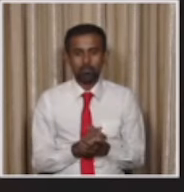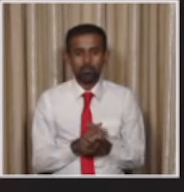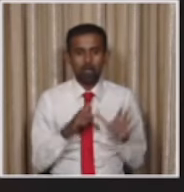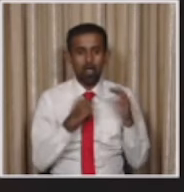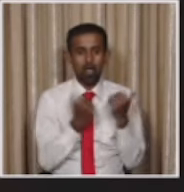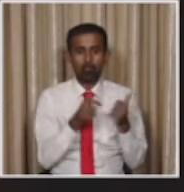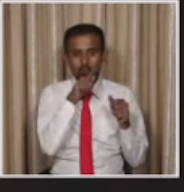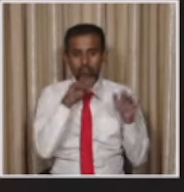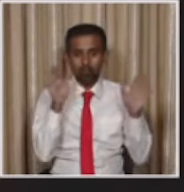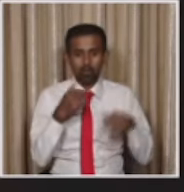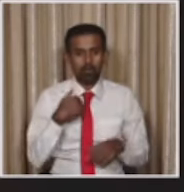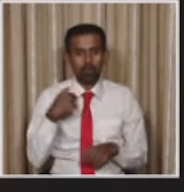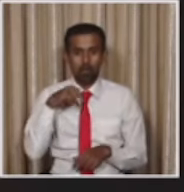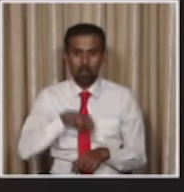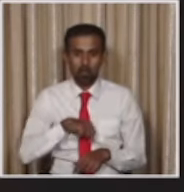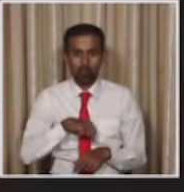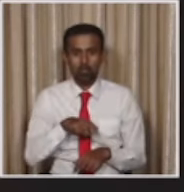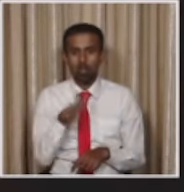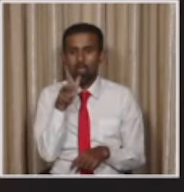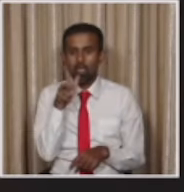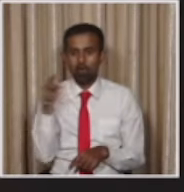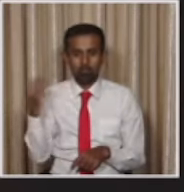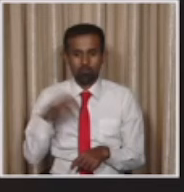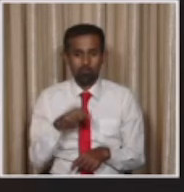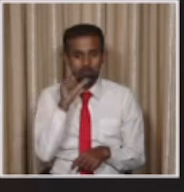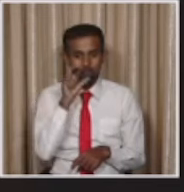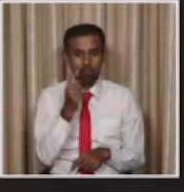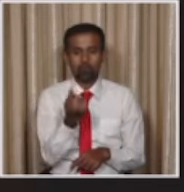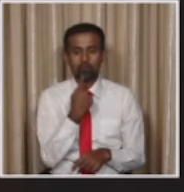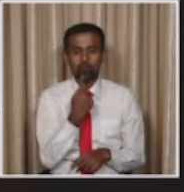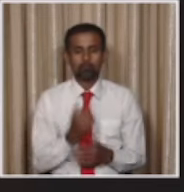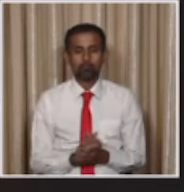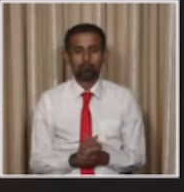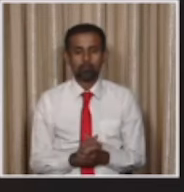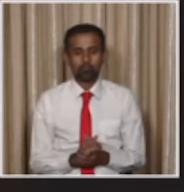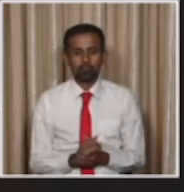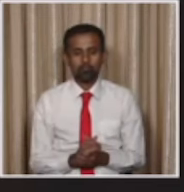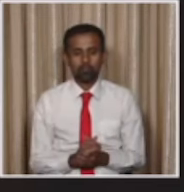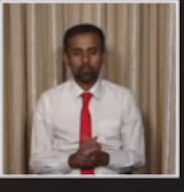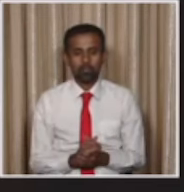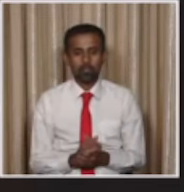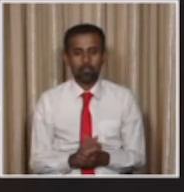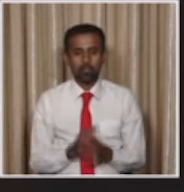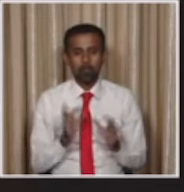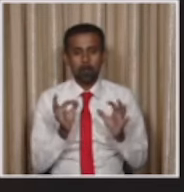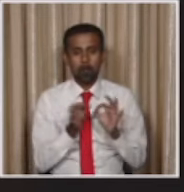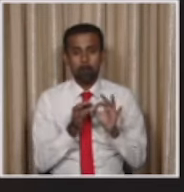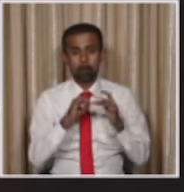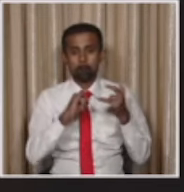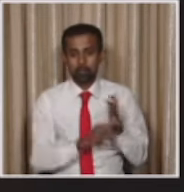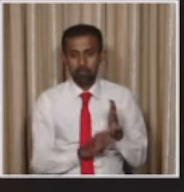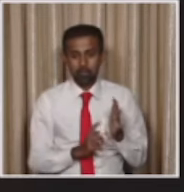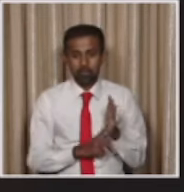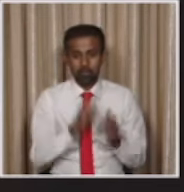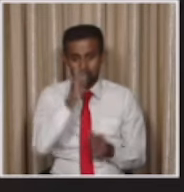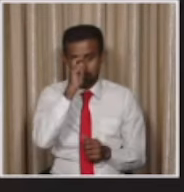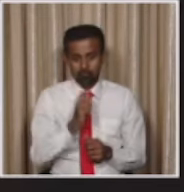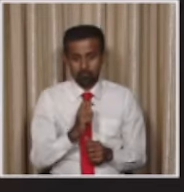හිටපු අපිට කපුටෙක් ආවා කියන එක තමයි ජනතාව කියන්නේ. එතකොට දැන් බැසිල් රාජපක්ෂ මහත්තයා දැන් මේ